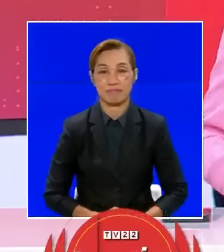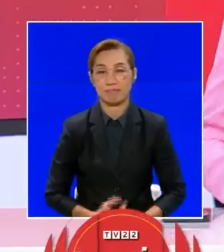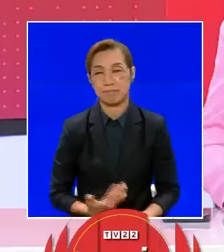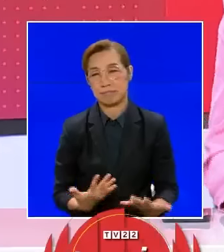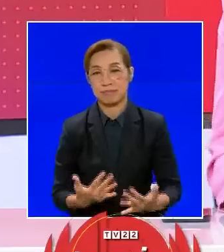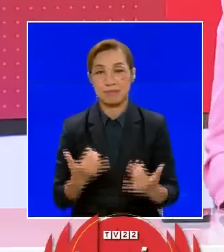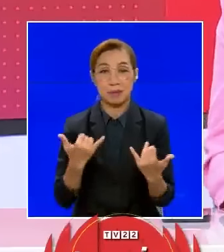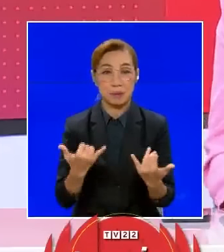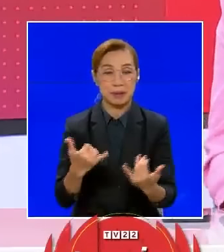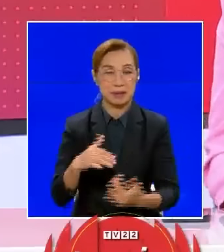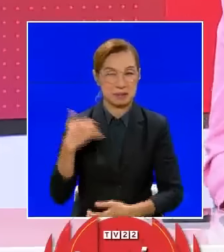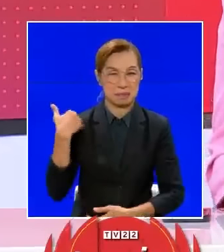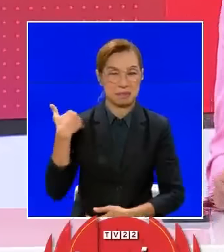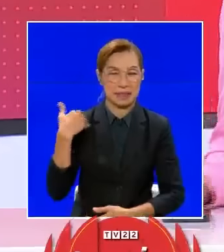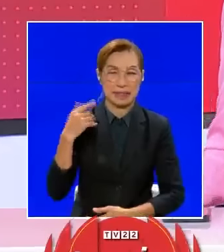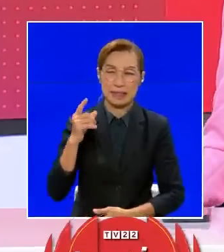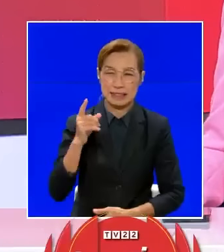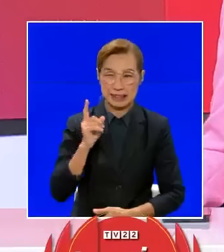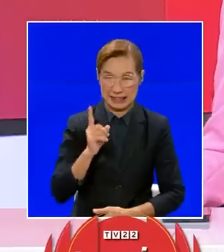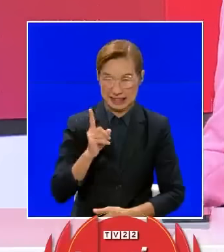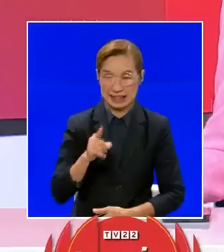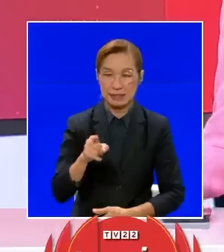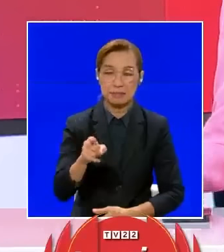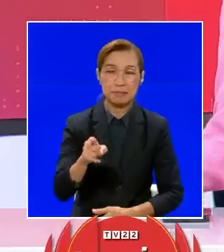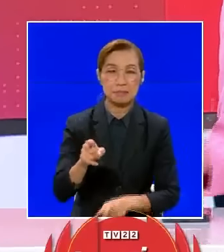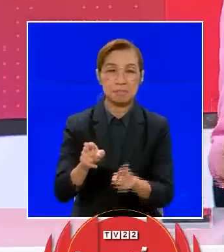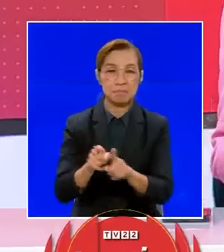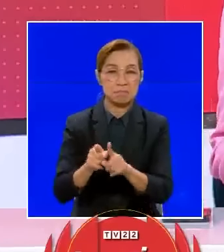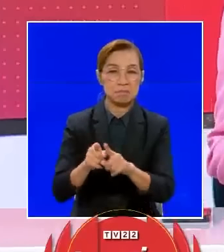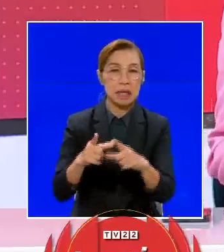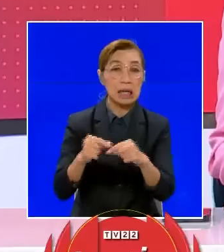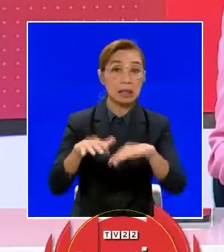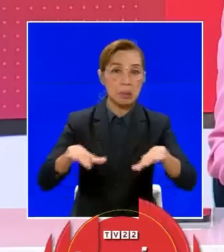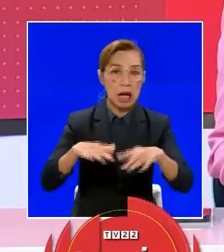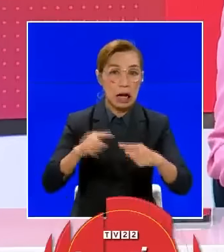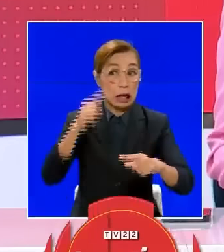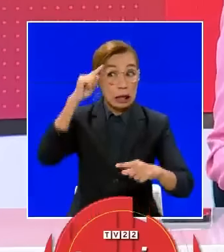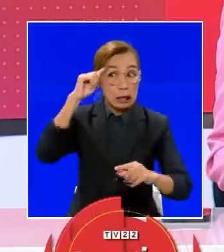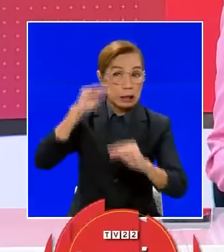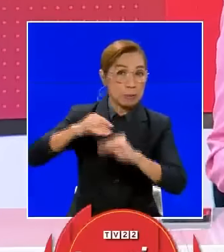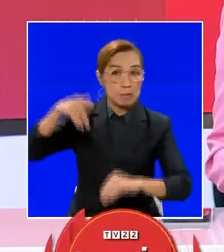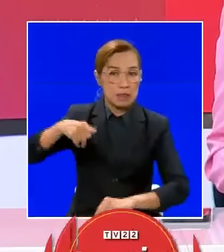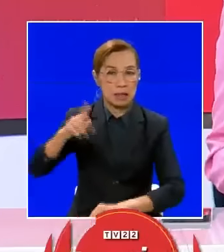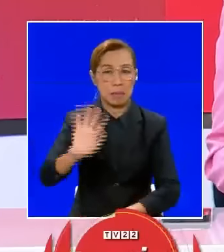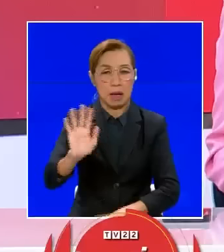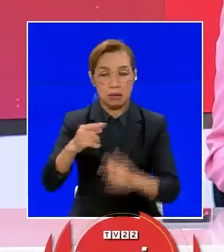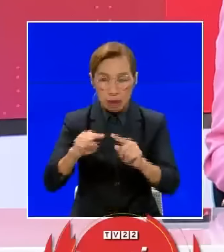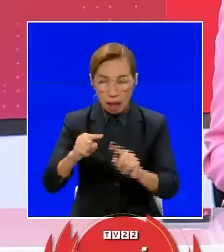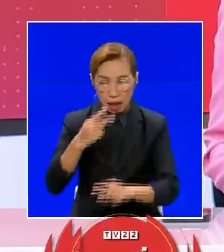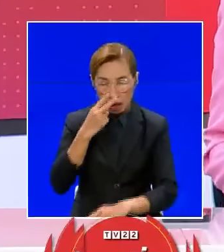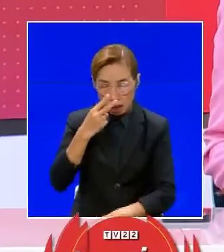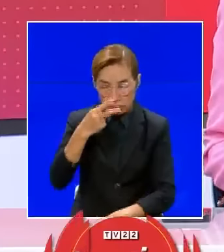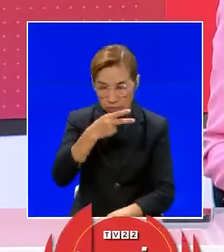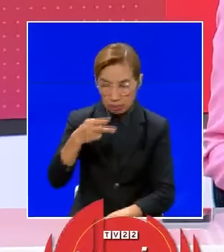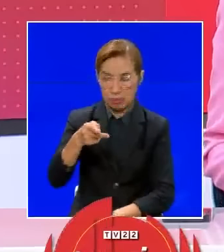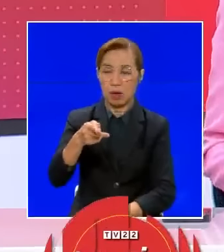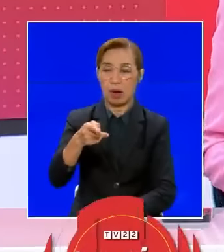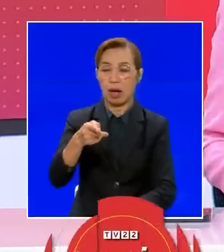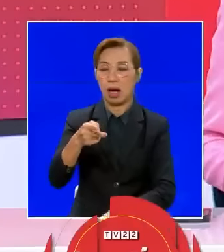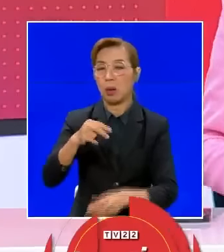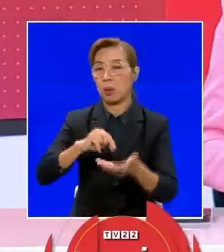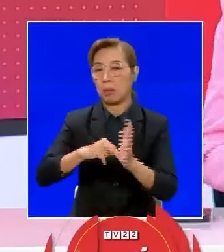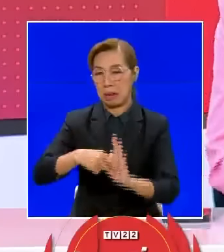วันนี้ท่านผู้ชมฮะมีเรื่องจริงๆเขาบอกอย่าไปทำให้มันเป็นเรื่องพิเศษแต่บังเอิญมันเห็นข้อความเป็นพิเศษก็เลยไม่พิเศ